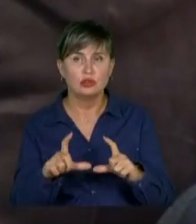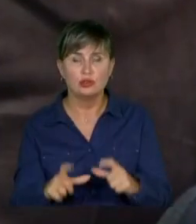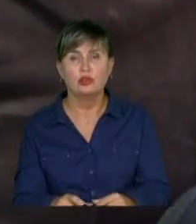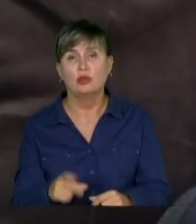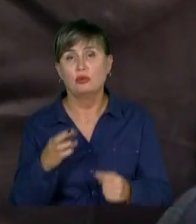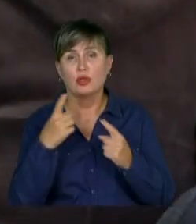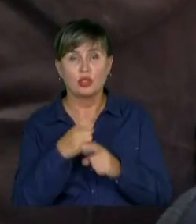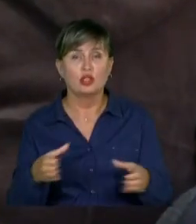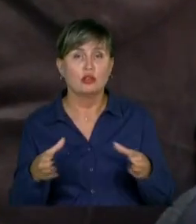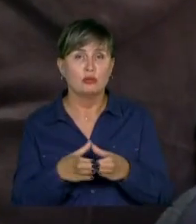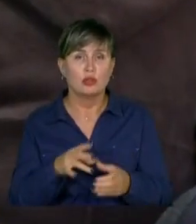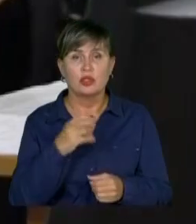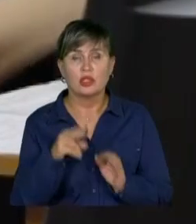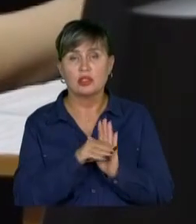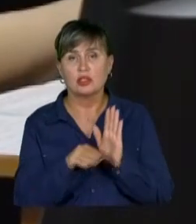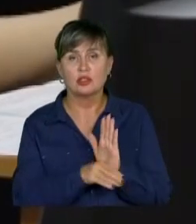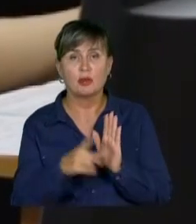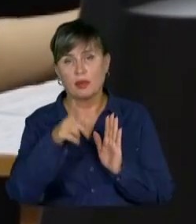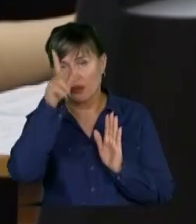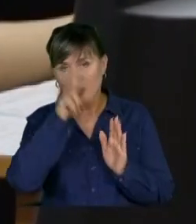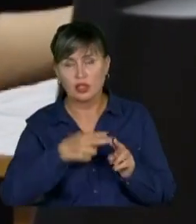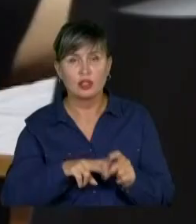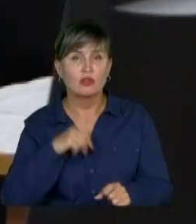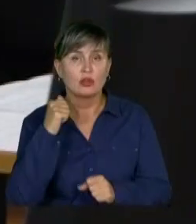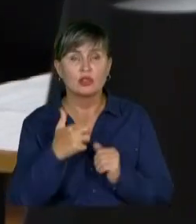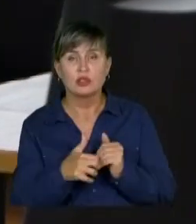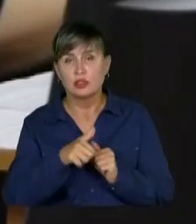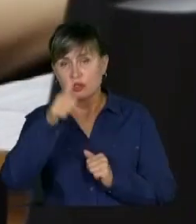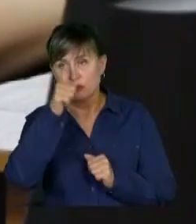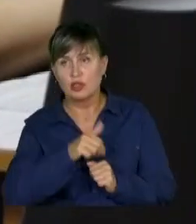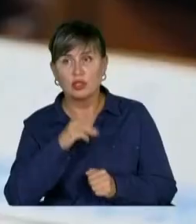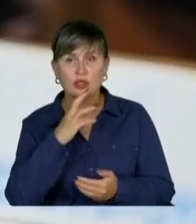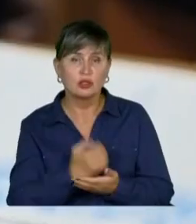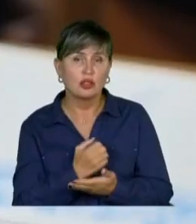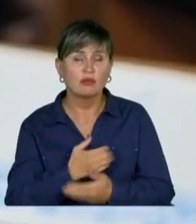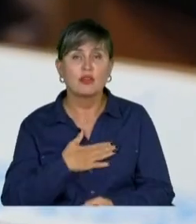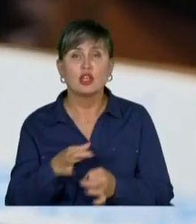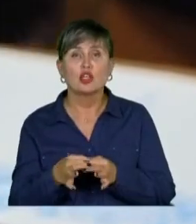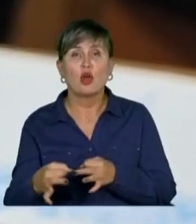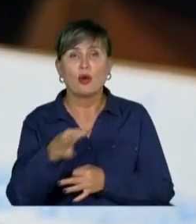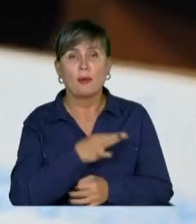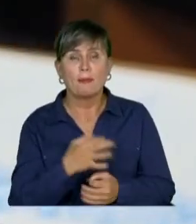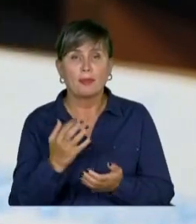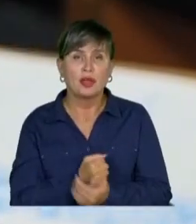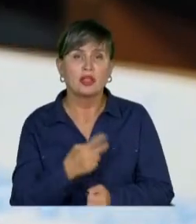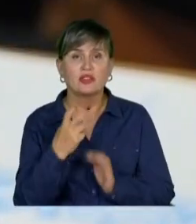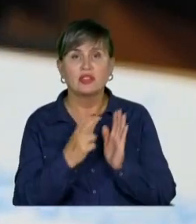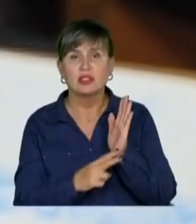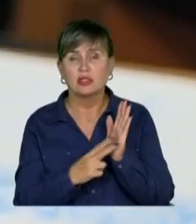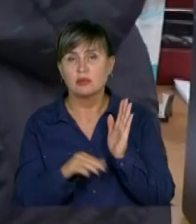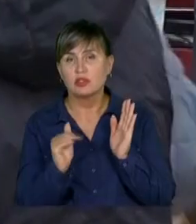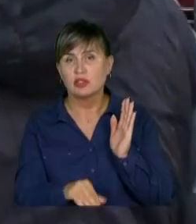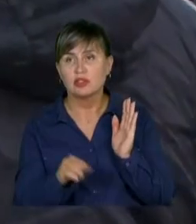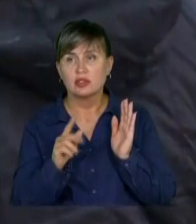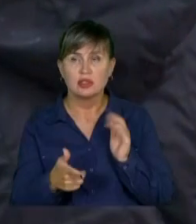По данным бюро нацстатистики, в первом квартале этого года среднемесячная заработная плата в нашей области составила 270 тысяч